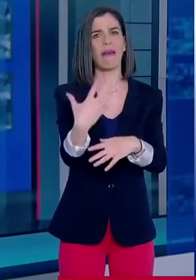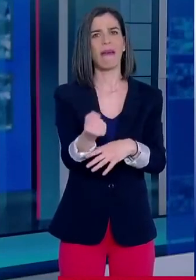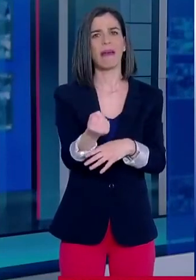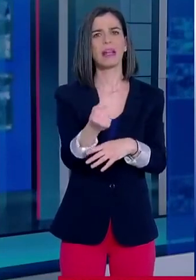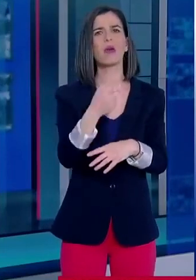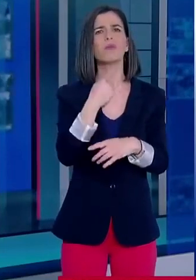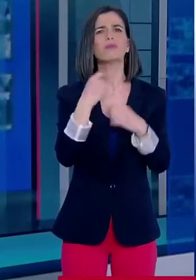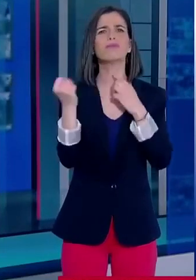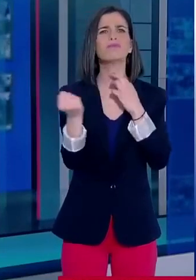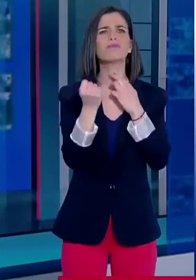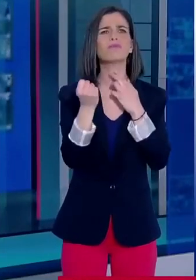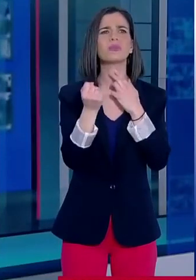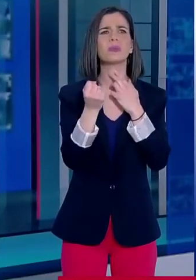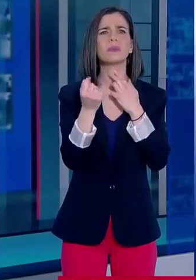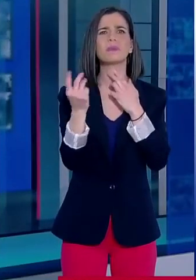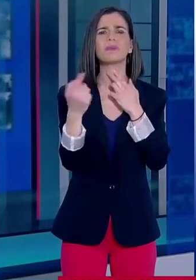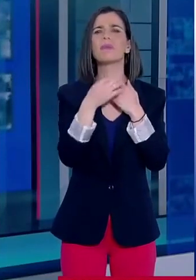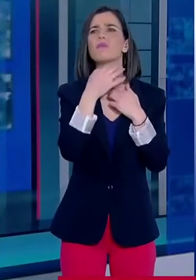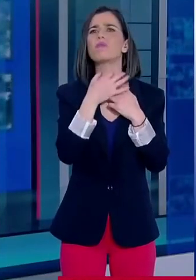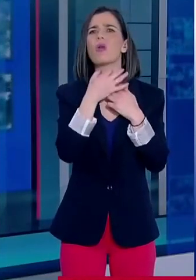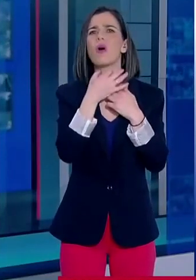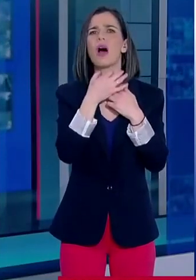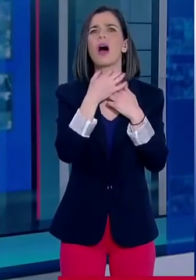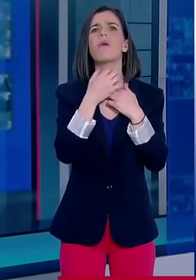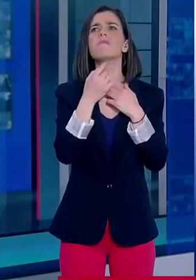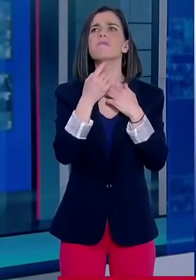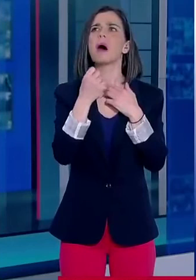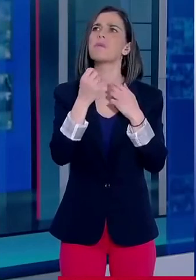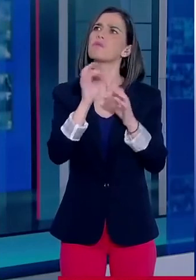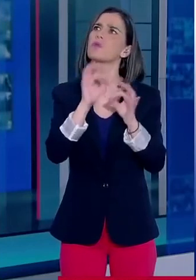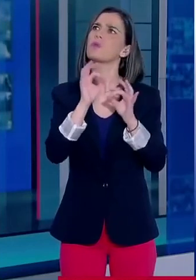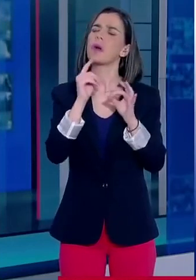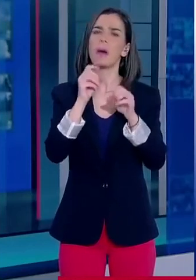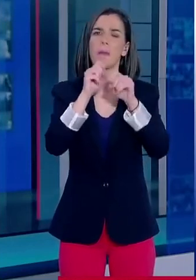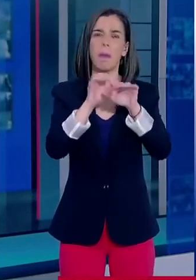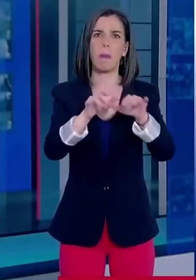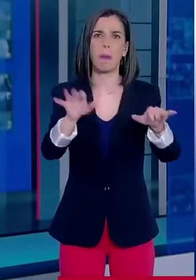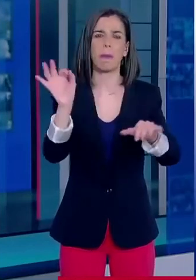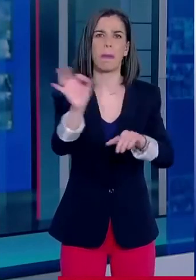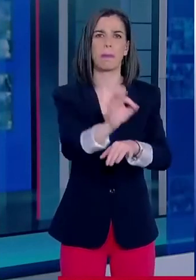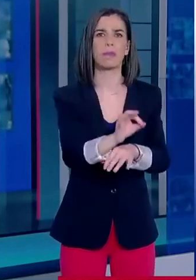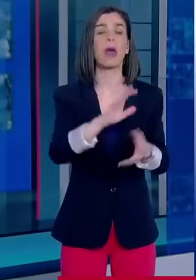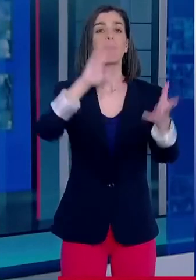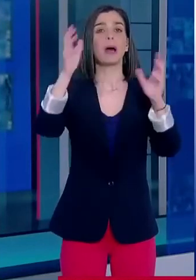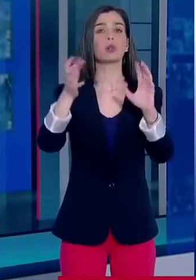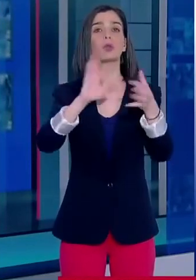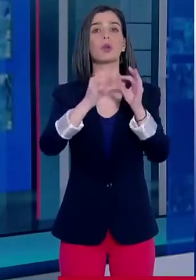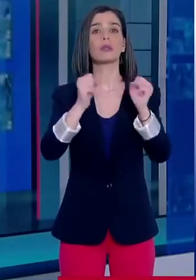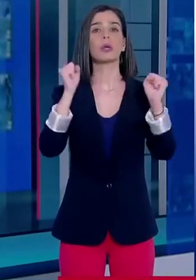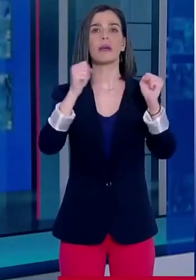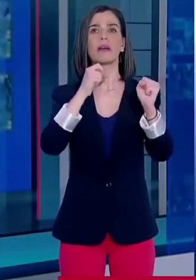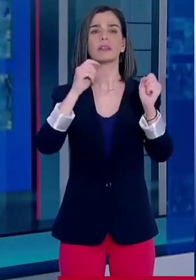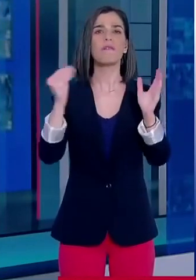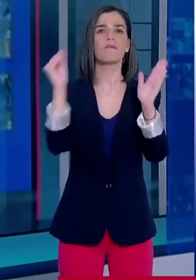ένα πονόλαιμο και δεν το είχε αξιολογήσει σωστά και οδήγησε σε μετάδοση. Άρα προσπαθεί ο Παγκόσμιος Οργανισμός Υγείας να καλύψει το όσο μπορεί